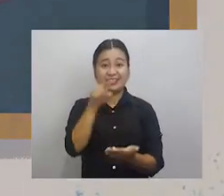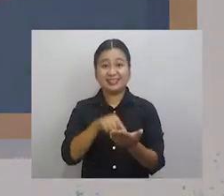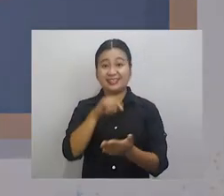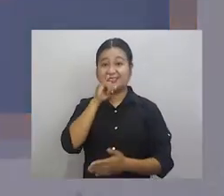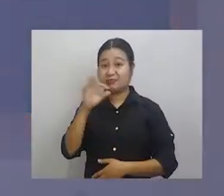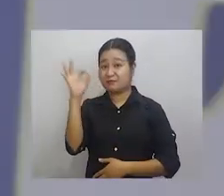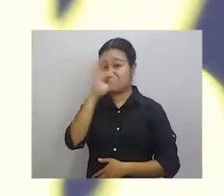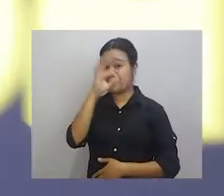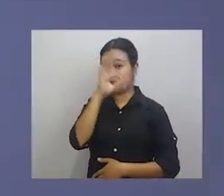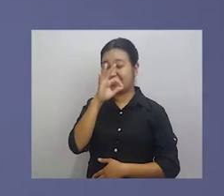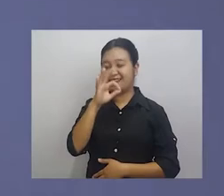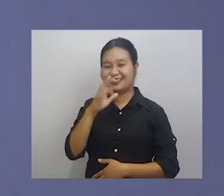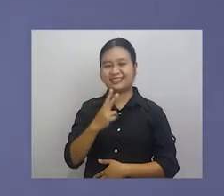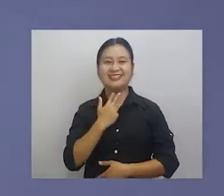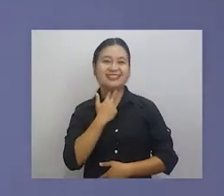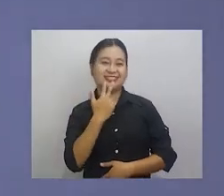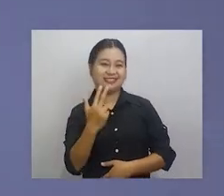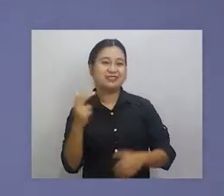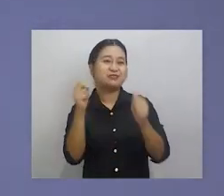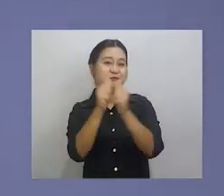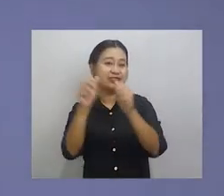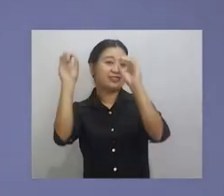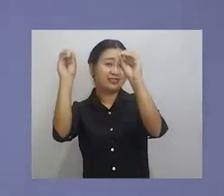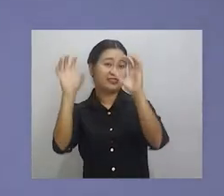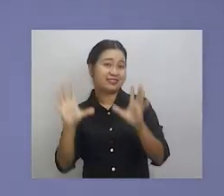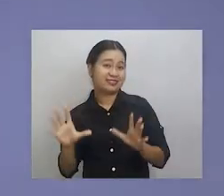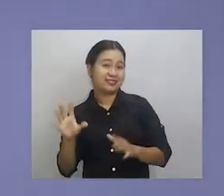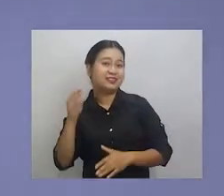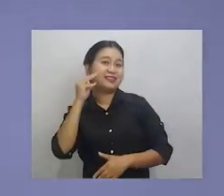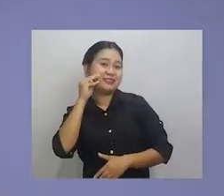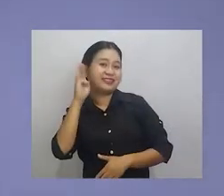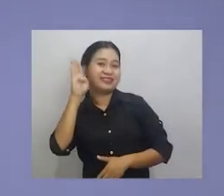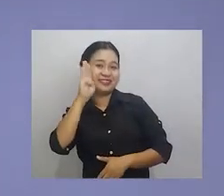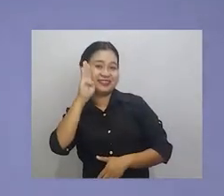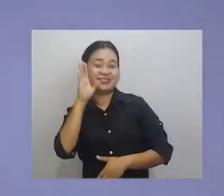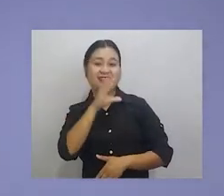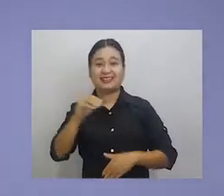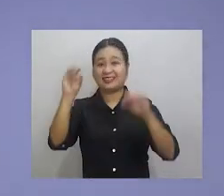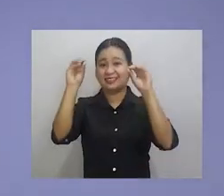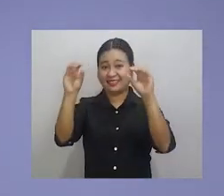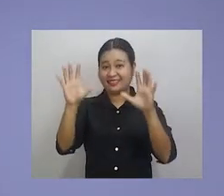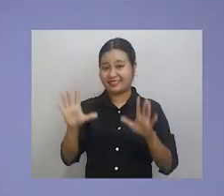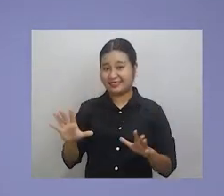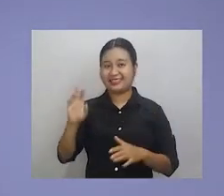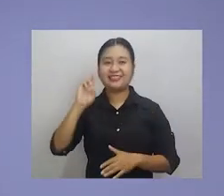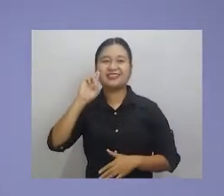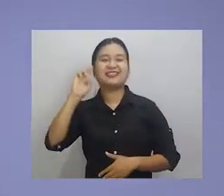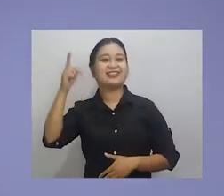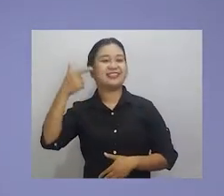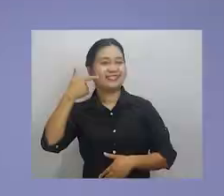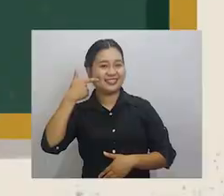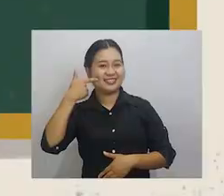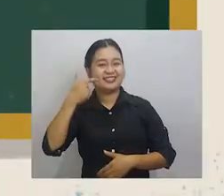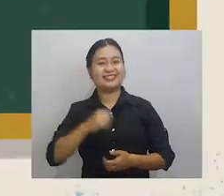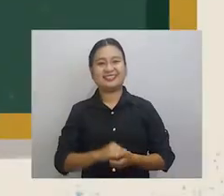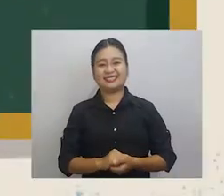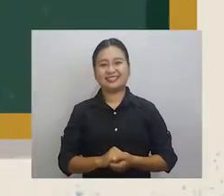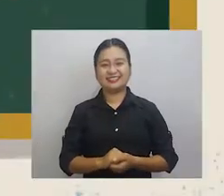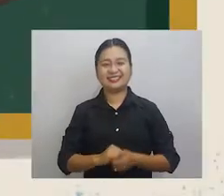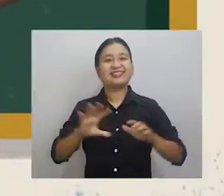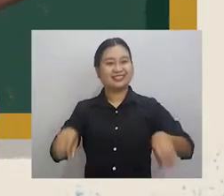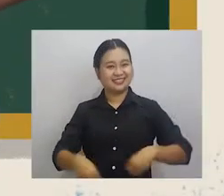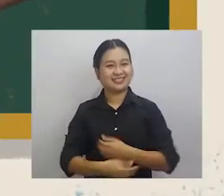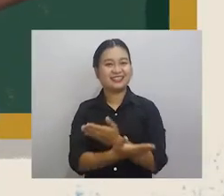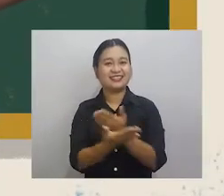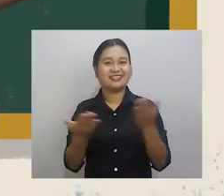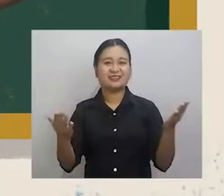Pilipino sa ikatlong baitang. Ako si Ginang Maribel A. Bulalayaw. At ako naman si Binibining Rachel C. Godoy. Hatid namin